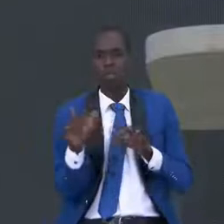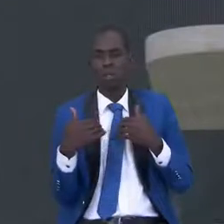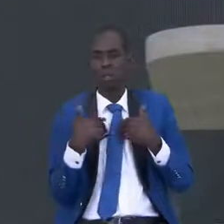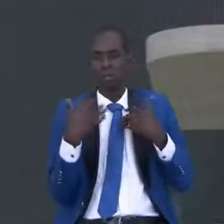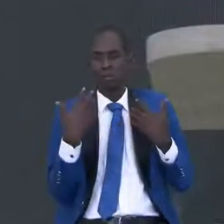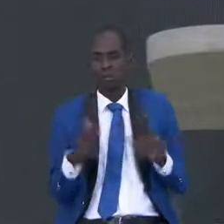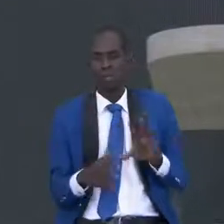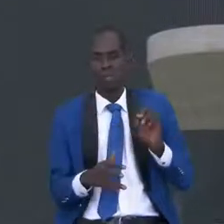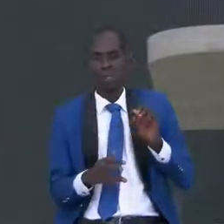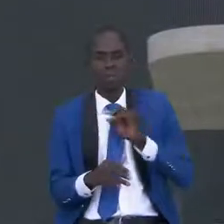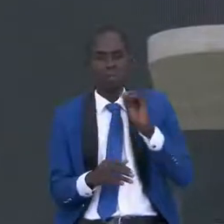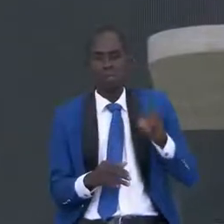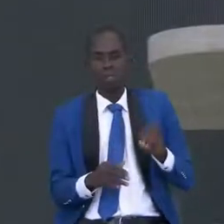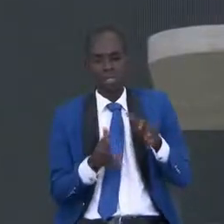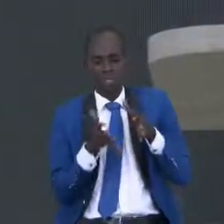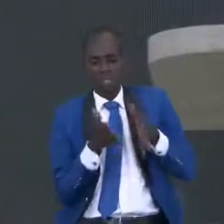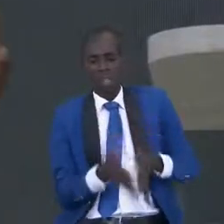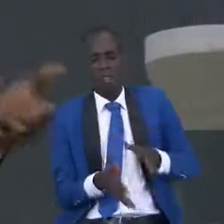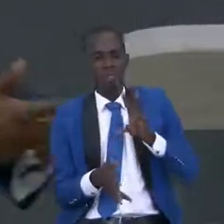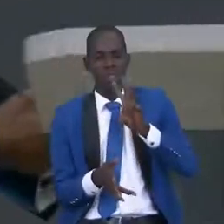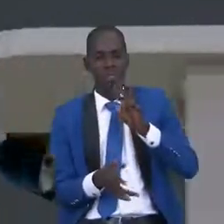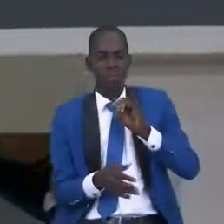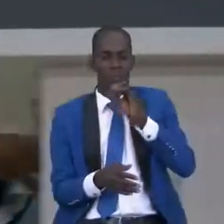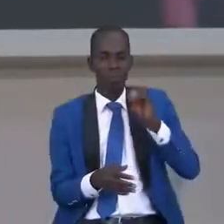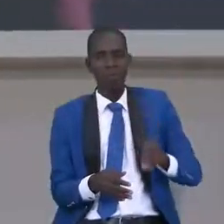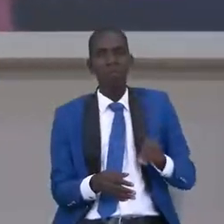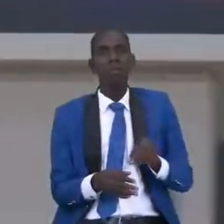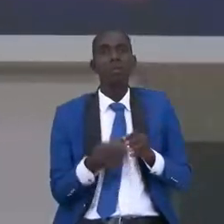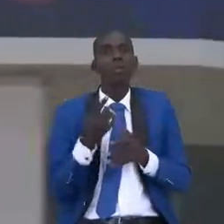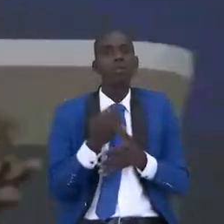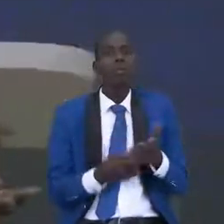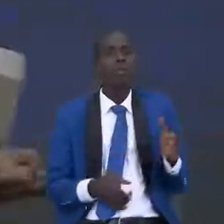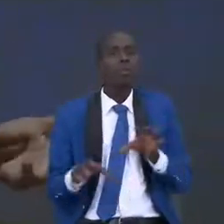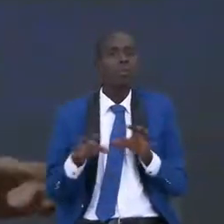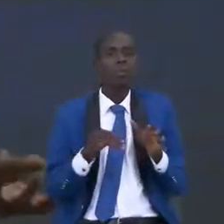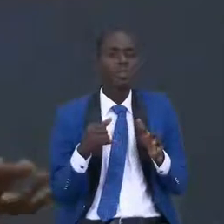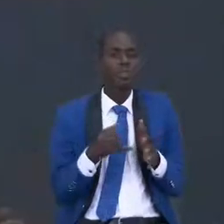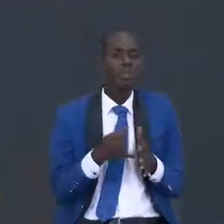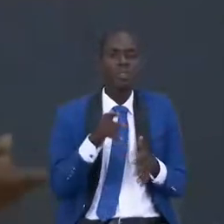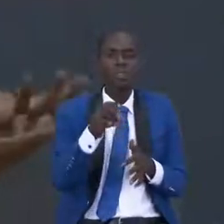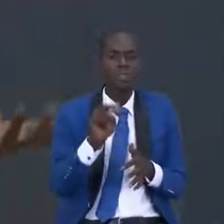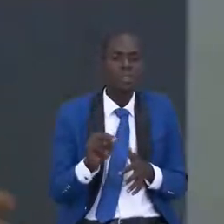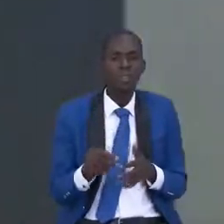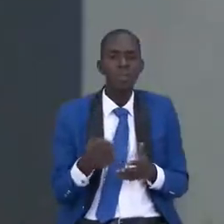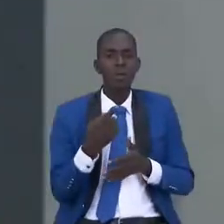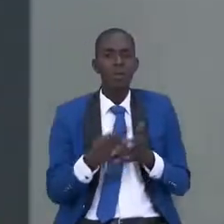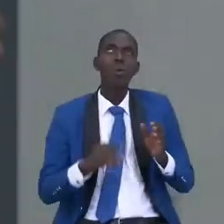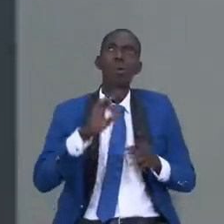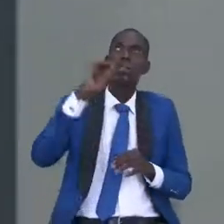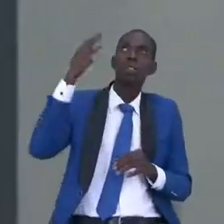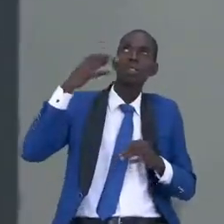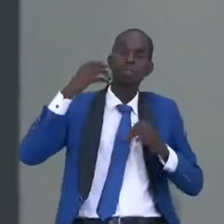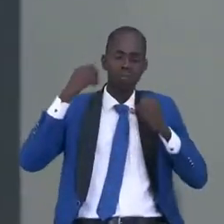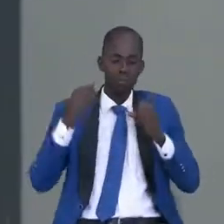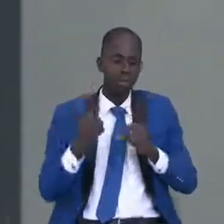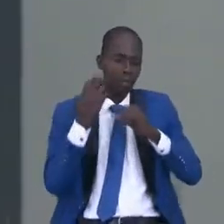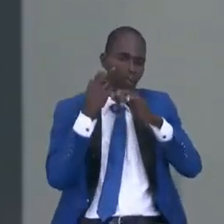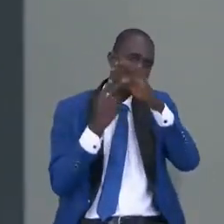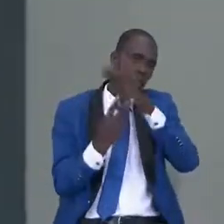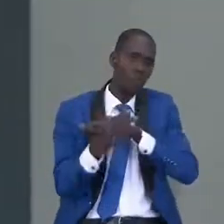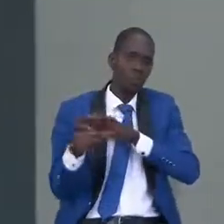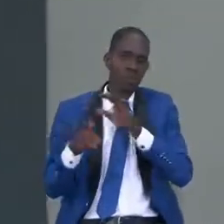30%, il reste 70%. De quoi a-t-il besoin? Quelle grâce, quelle force, quelle vision